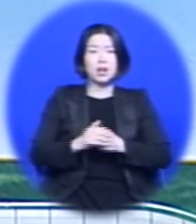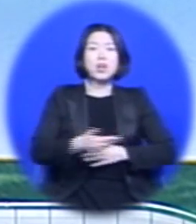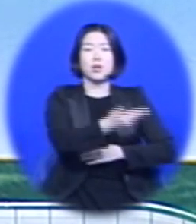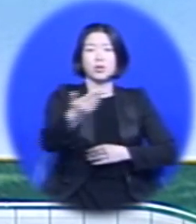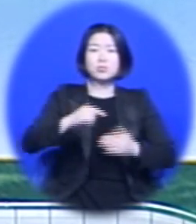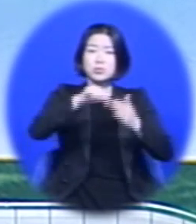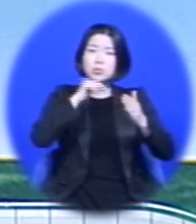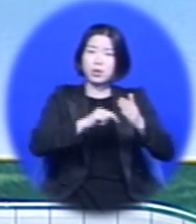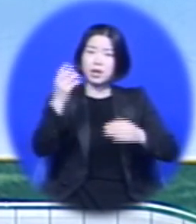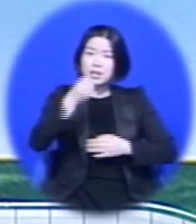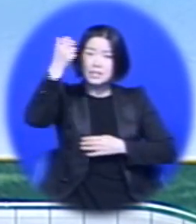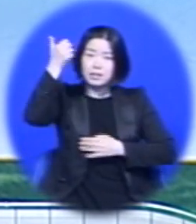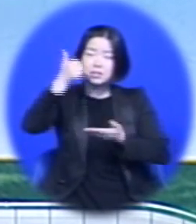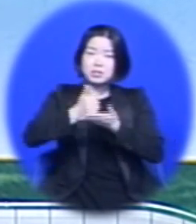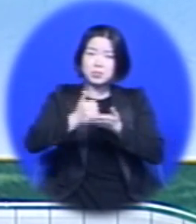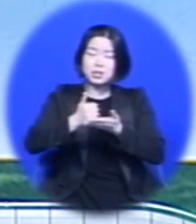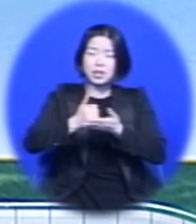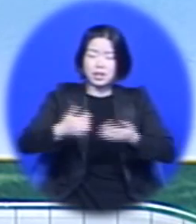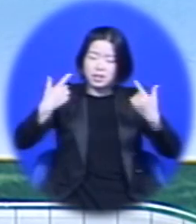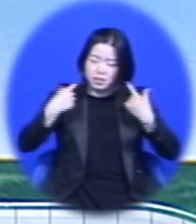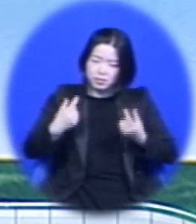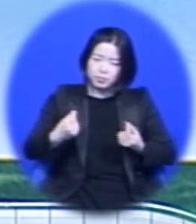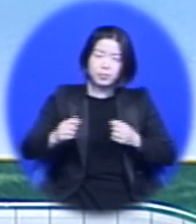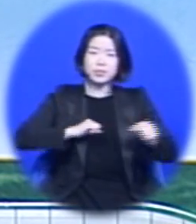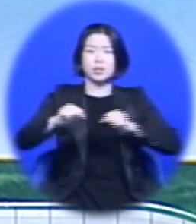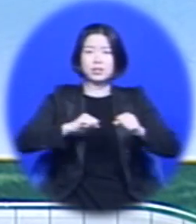여러분 속에 성령님이 여전히 역사하신다는 증거예요.